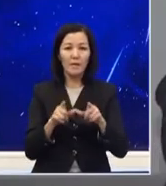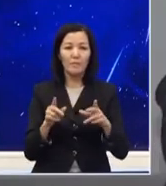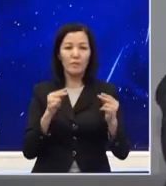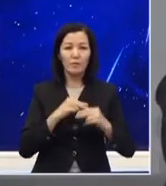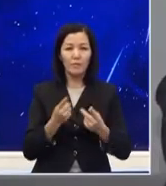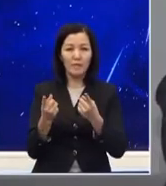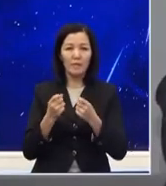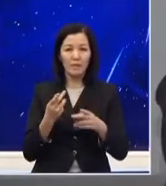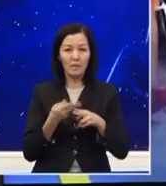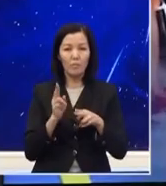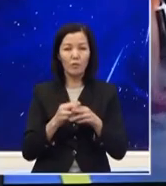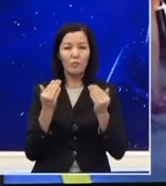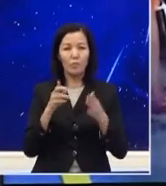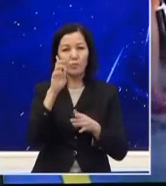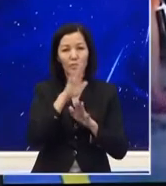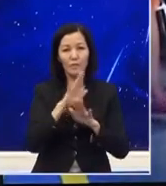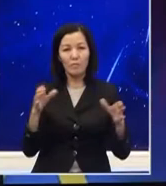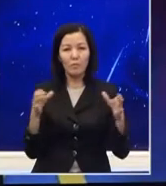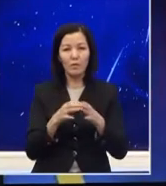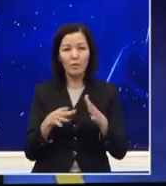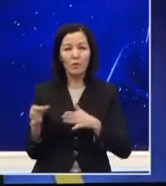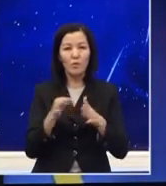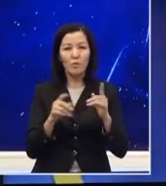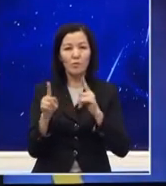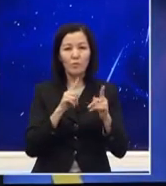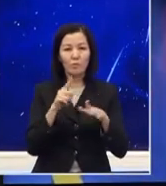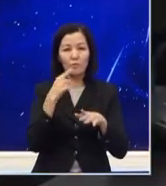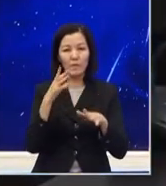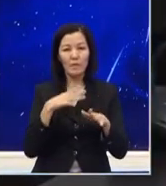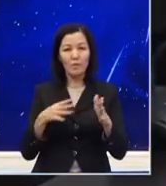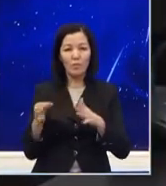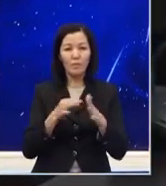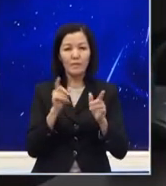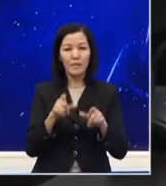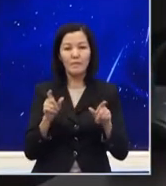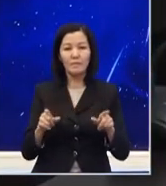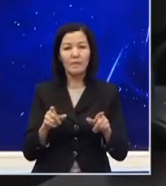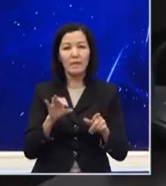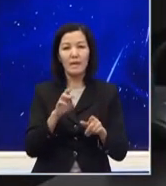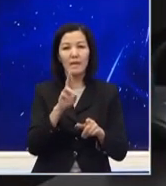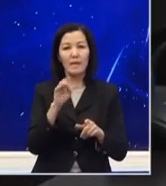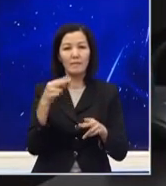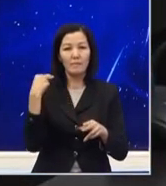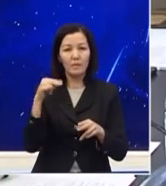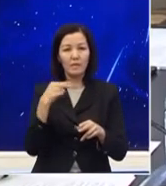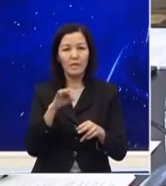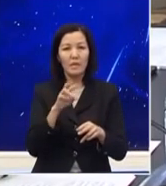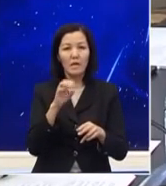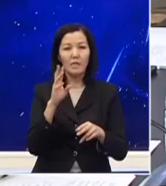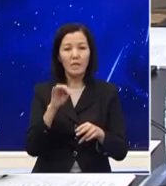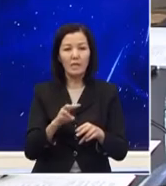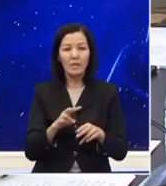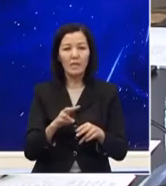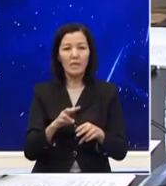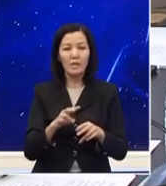да жұмысқа тартылды. Бұл туралы бүгін үкіметтік емес ұйымдардың облыстық форумында айтылды. Облыстық азаматтық альянс президенті Жанар